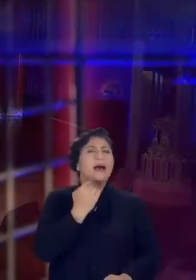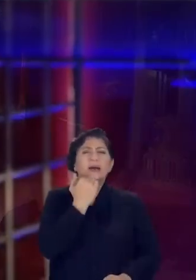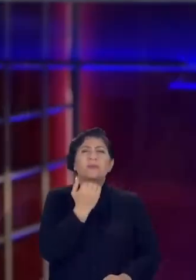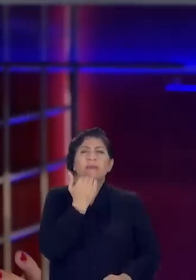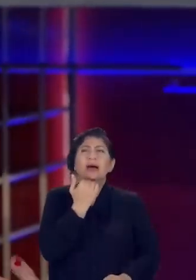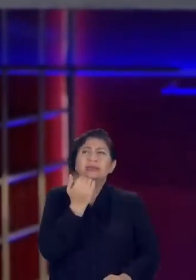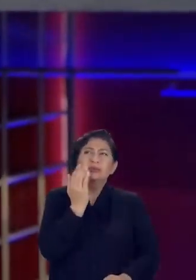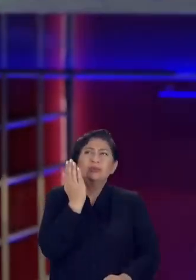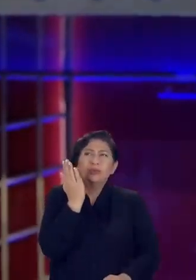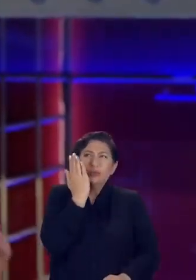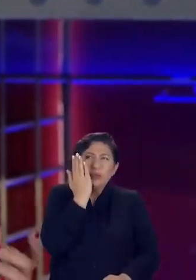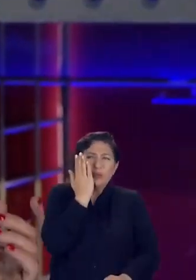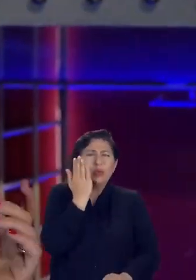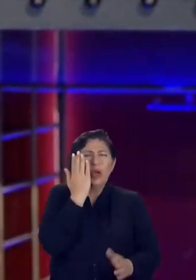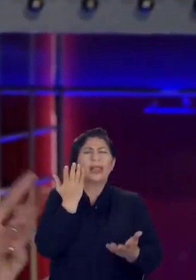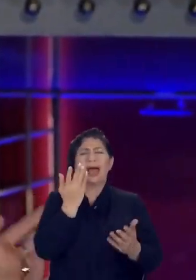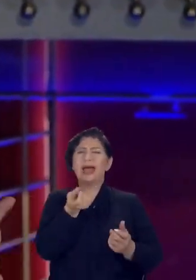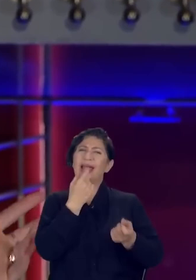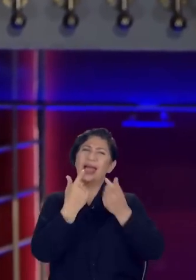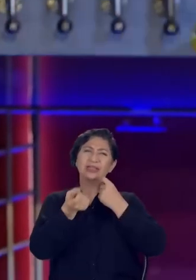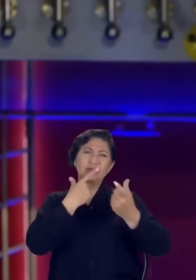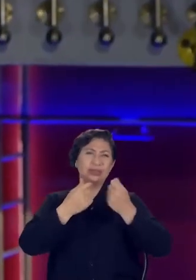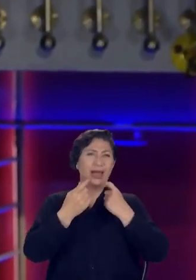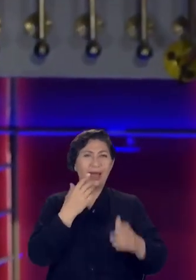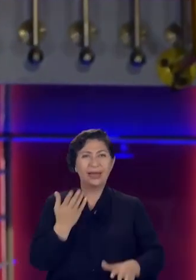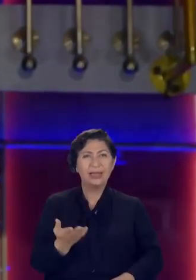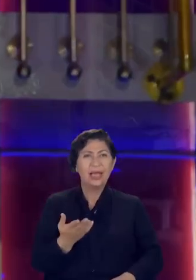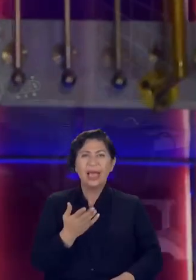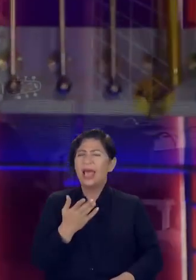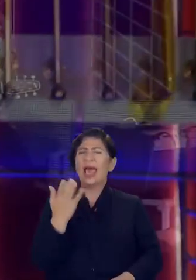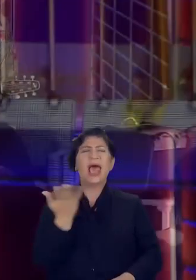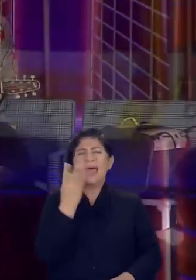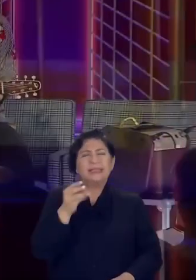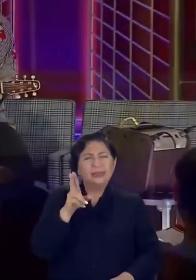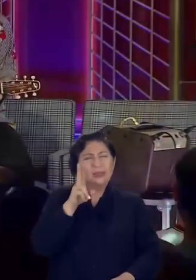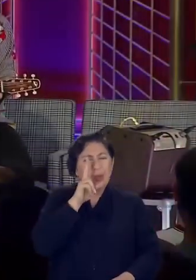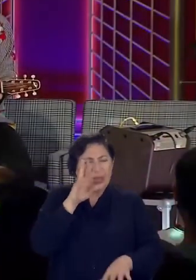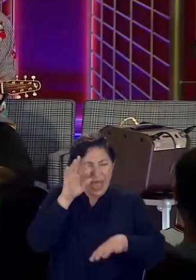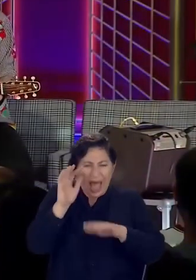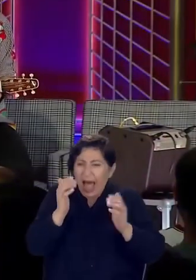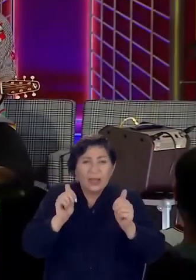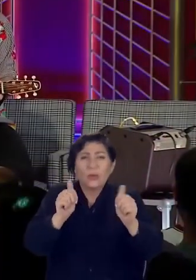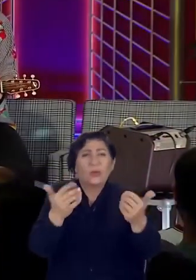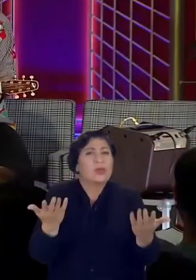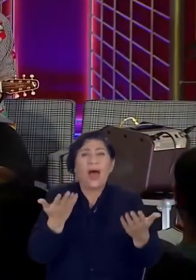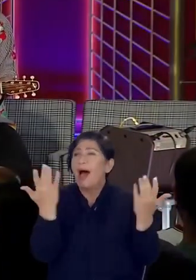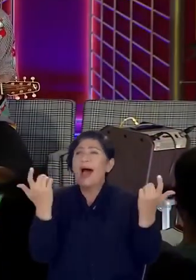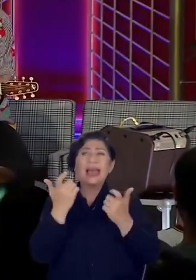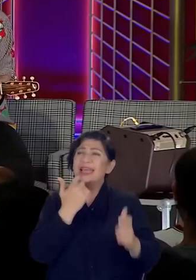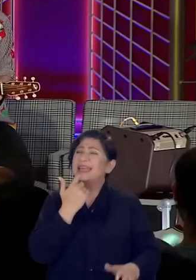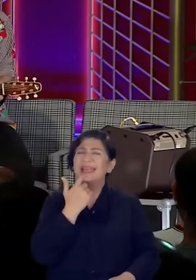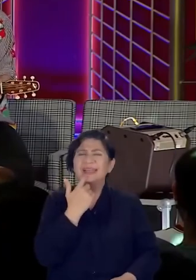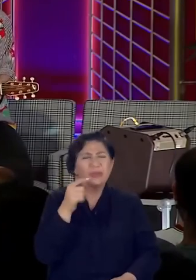Akmaz durduruyor ilaçlar. En son hangi gün, hangi